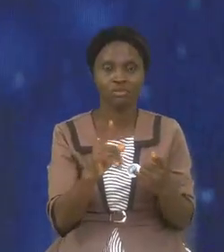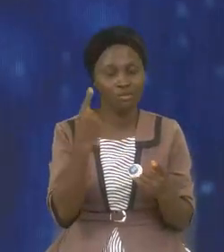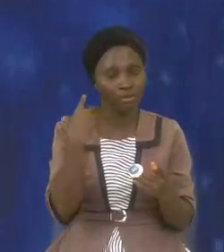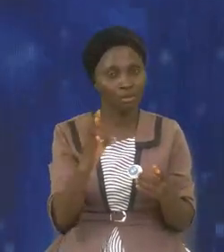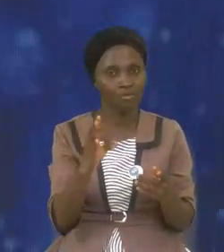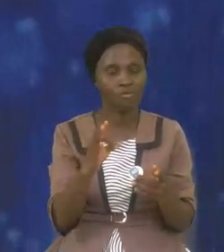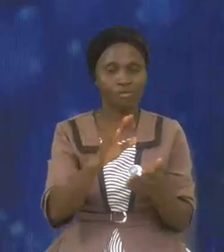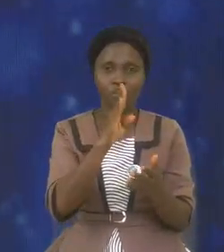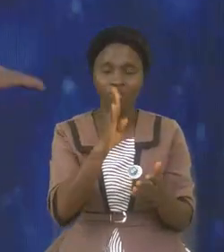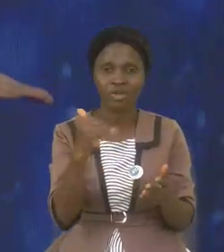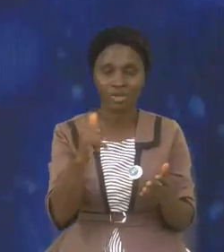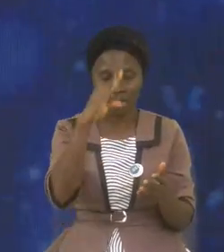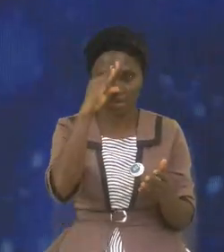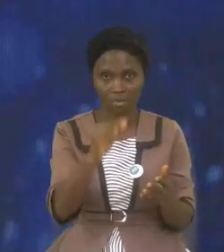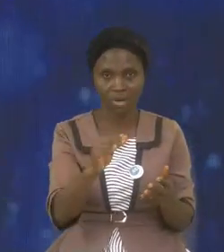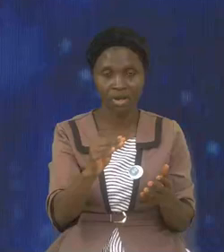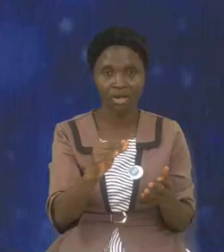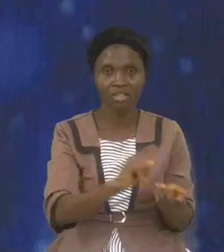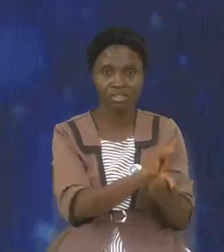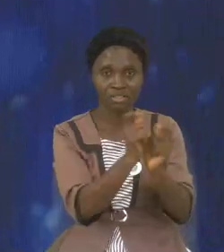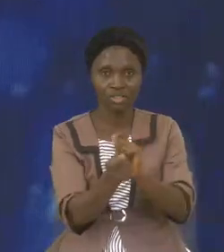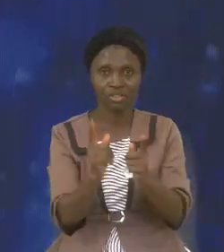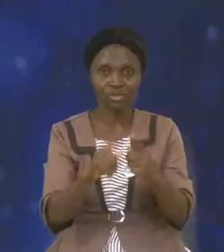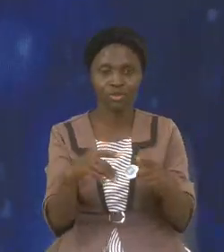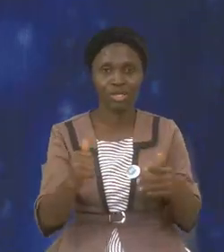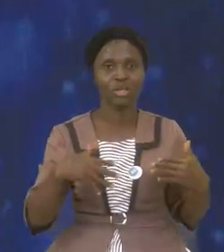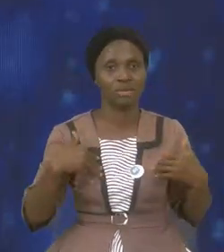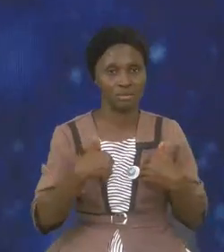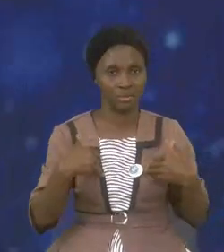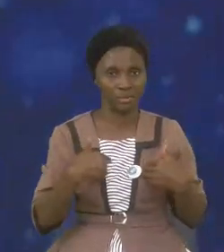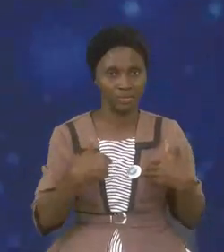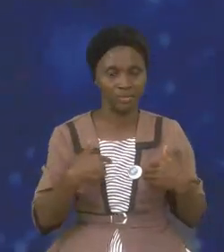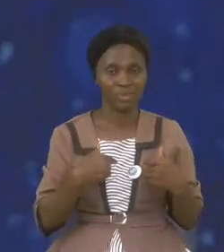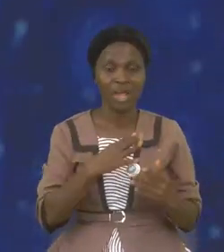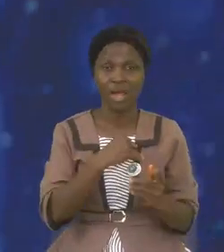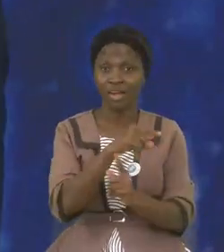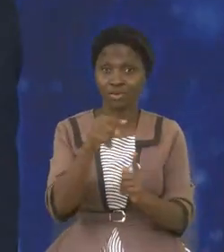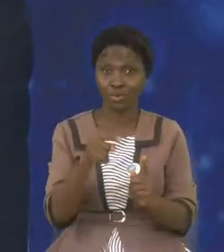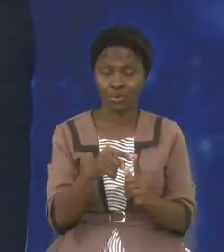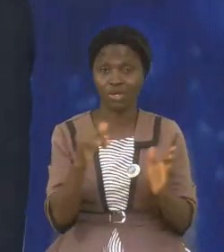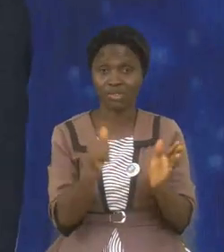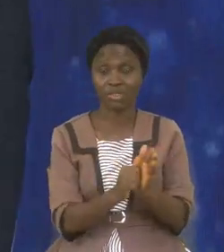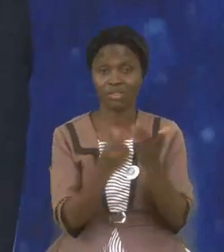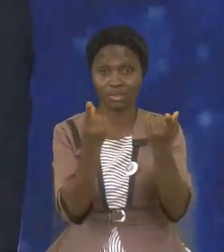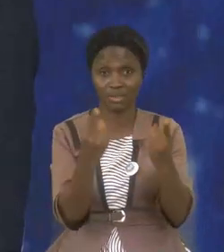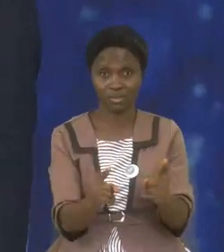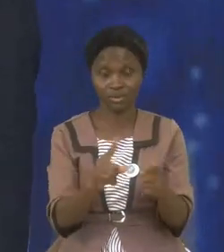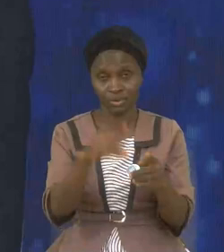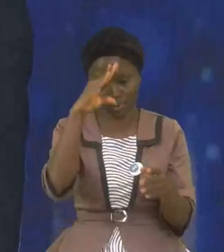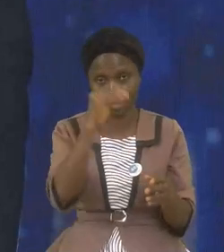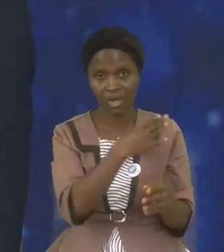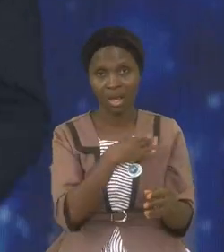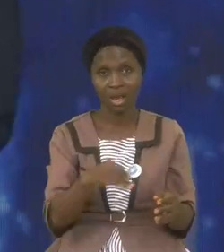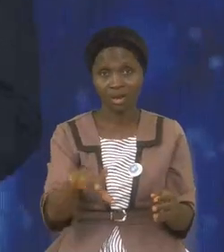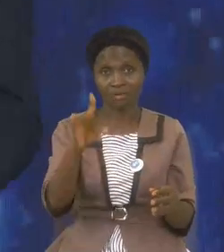le transformer d'être quelqu'un de haut au bas. Lorsque